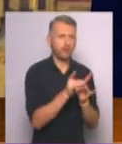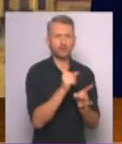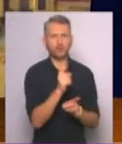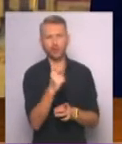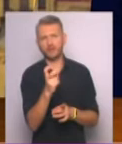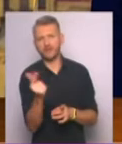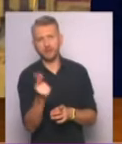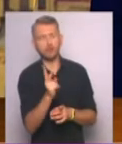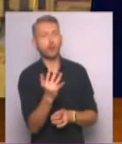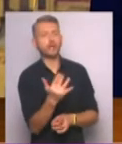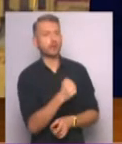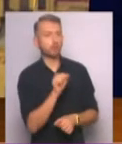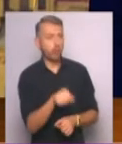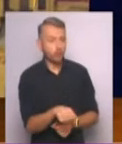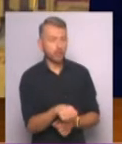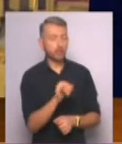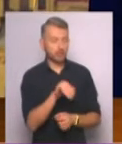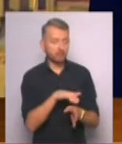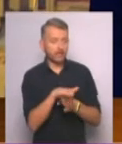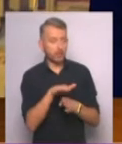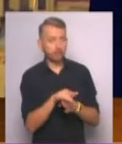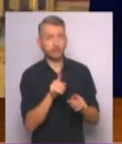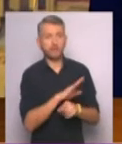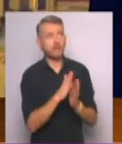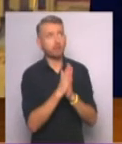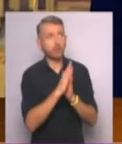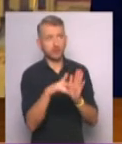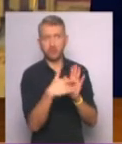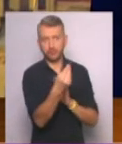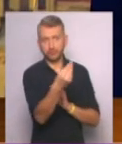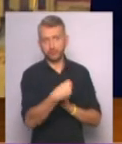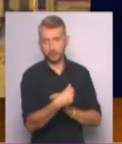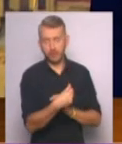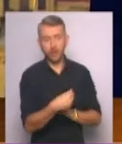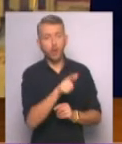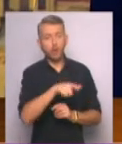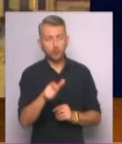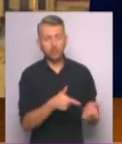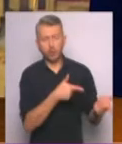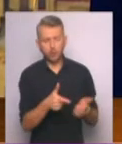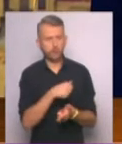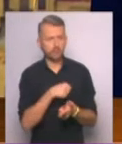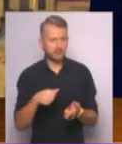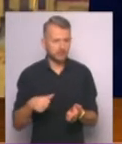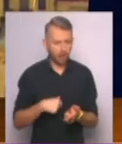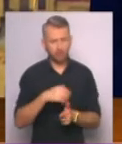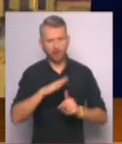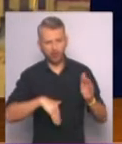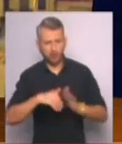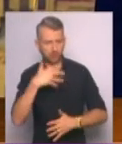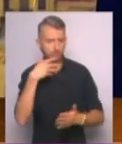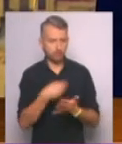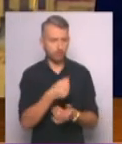хто скільки зможе, і дійсно втілювати, навіть не просити у міста ці кошти. Вони, люди готові братись за лопати, за граблі, і